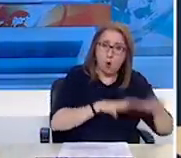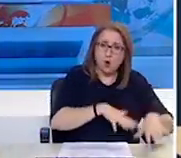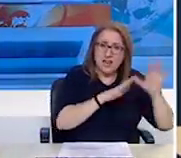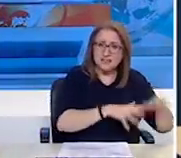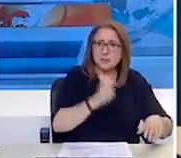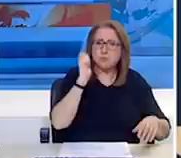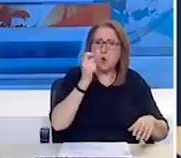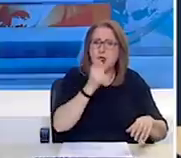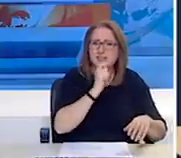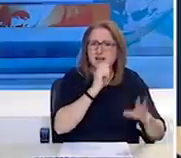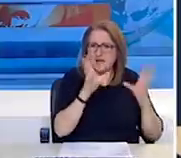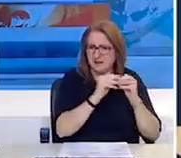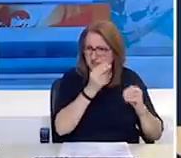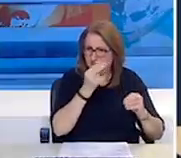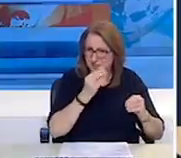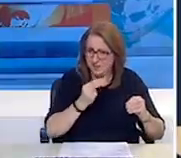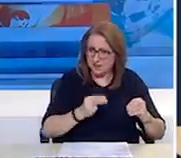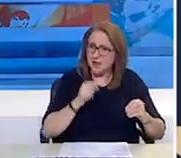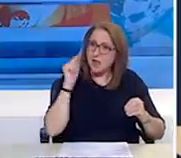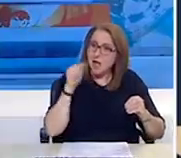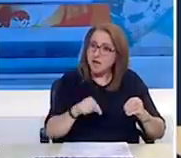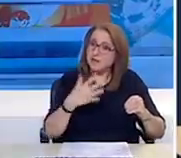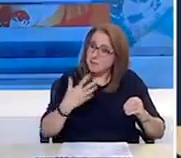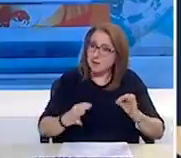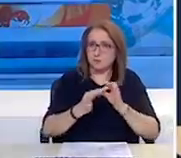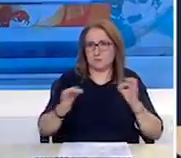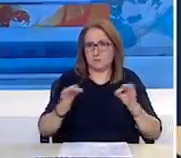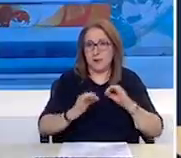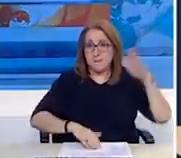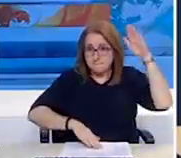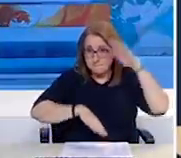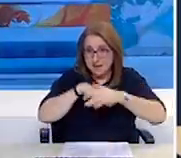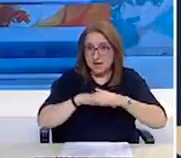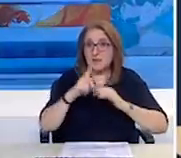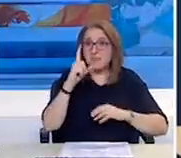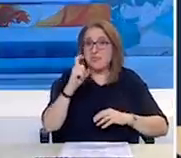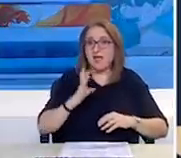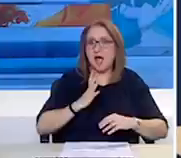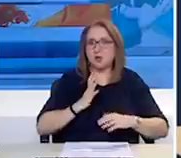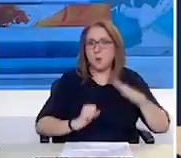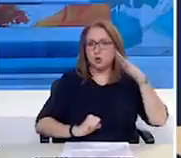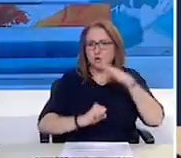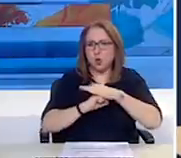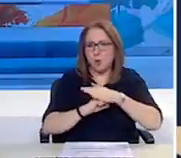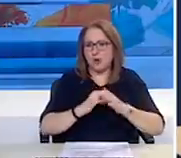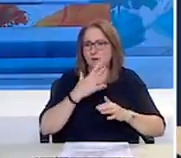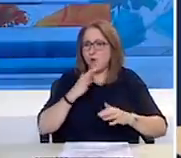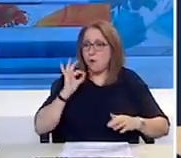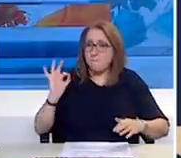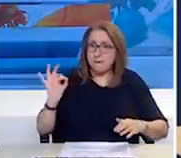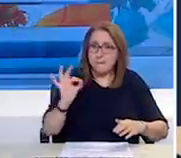άλλωστε οι κοινωνικές συναθρήσεις συνεχίζουν να υπάρχουν περιορισμοί όπως αυτός των 10 ατόμων, προκειμένου να αποφευθεί η μετάδοση του ιού.